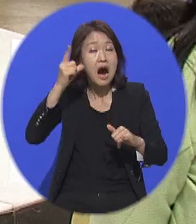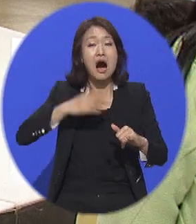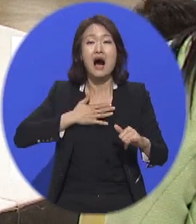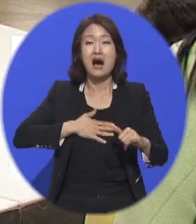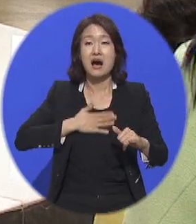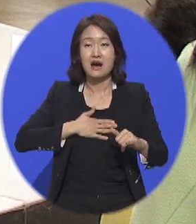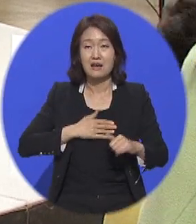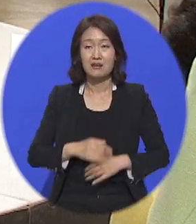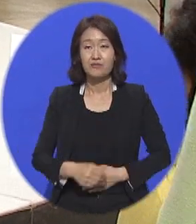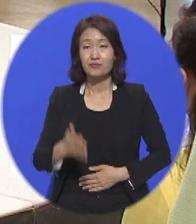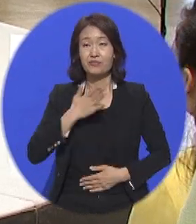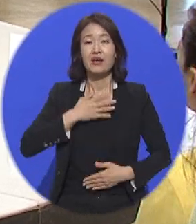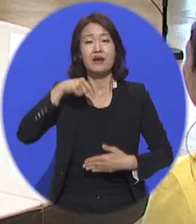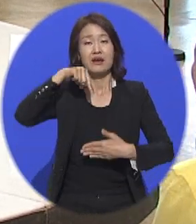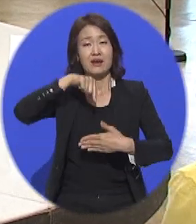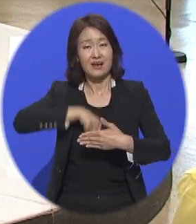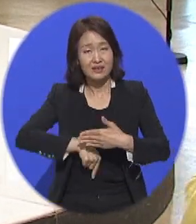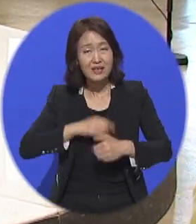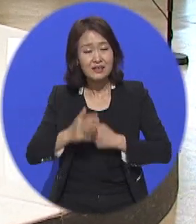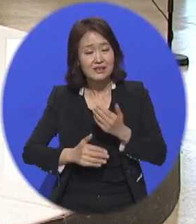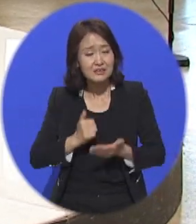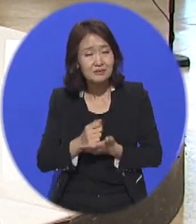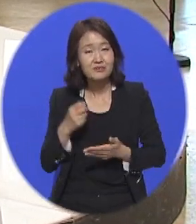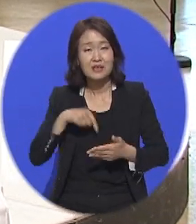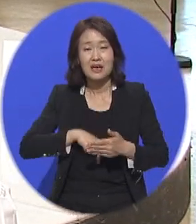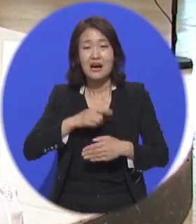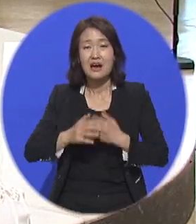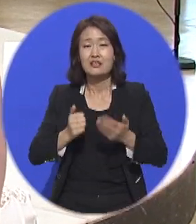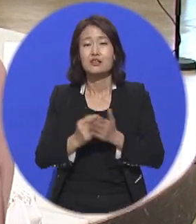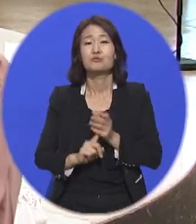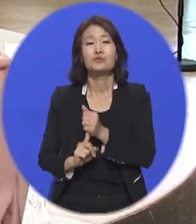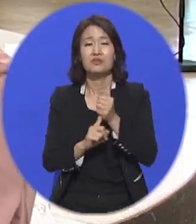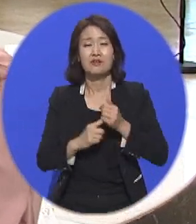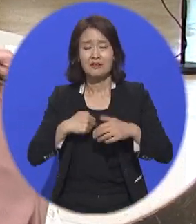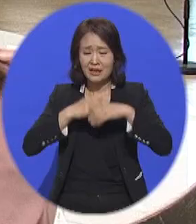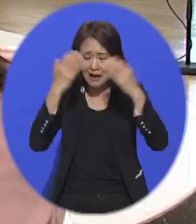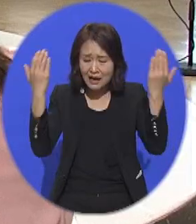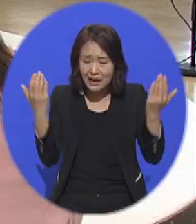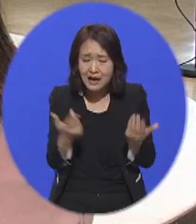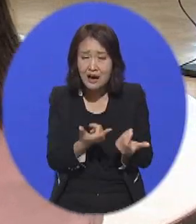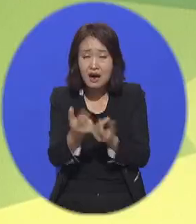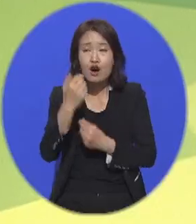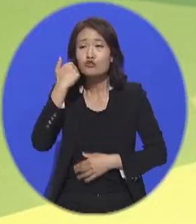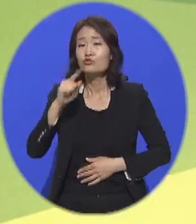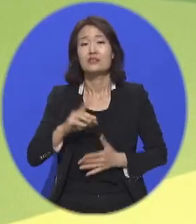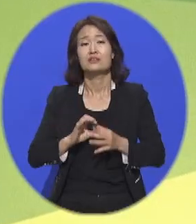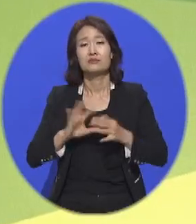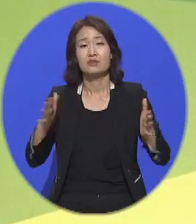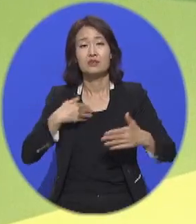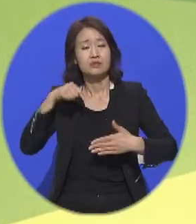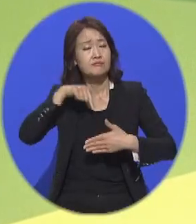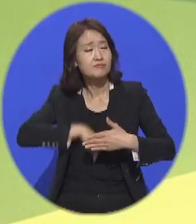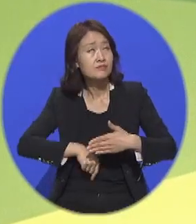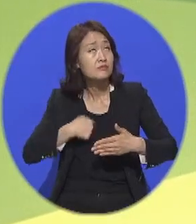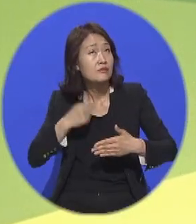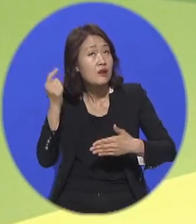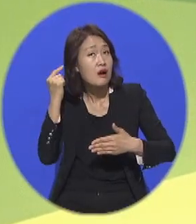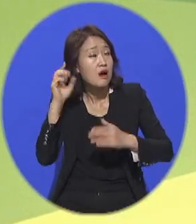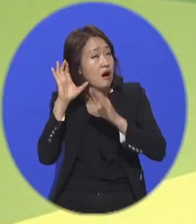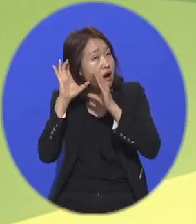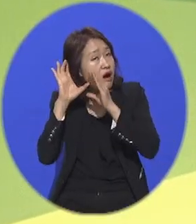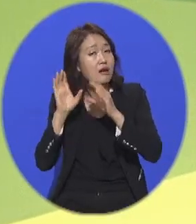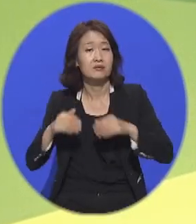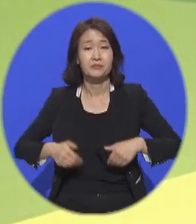이미 가졌습니다. 내 안에 성령도 있고 내 안에 하느님도 있고 내 안에 부처도 있습니다. 누구도 있지 않습니다. 자기 내면의 소리 자기가 들어야